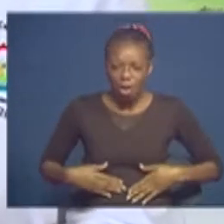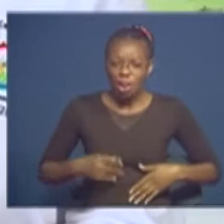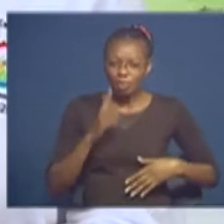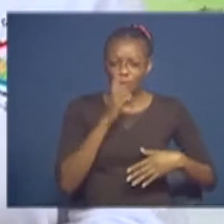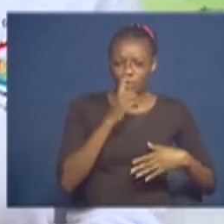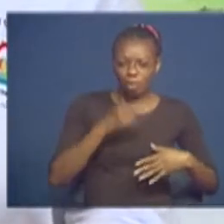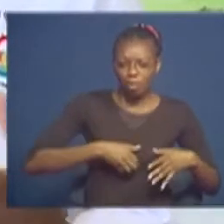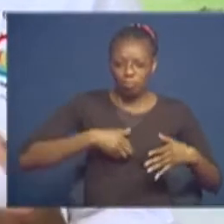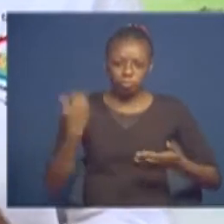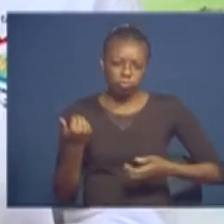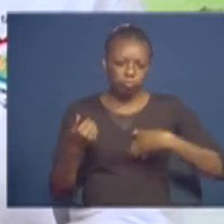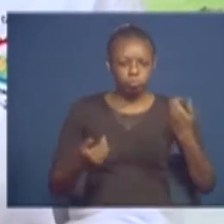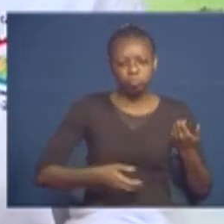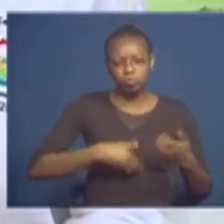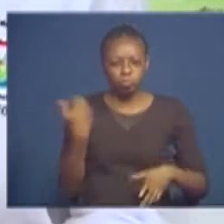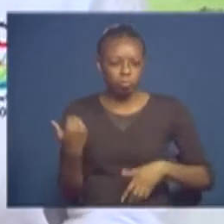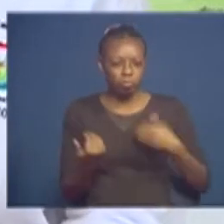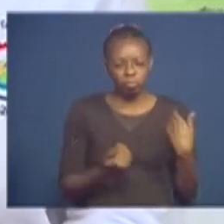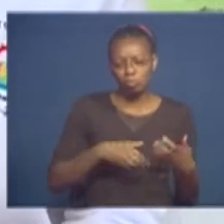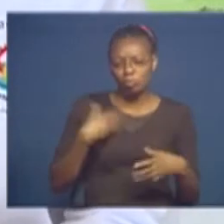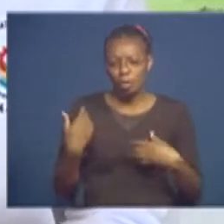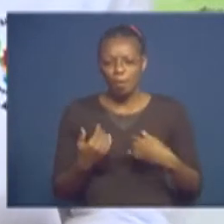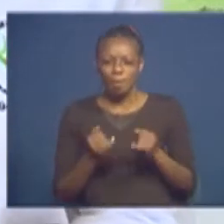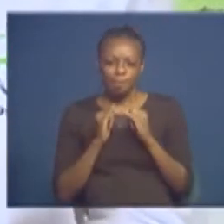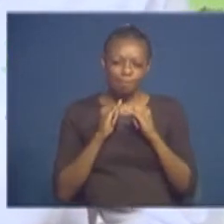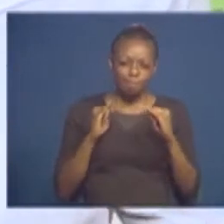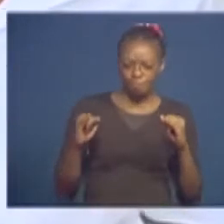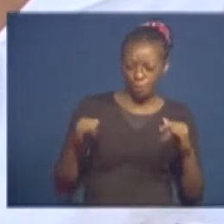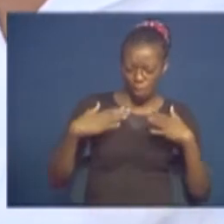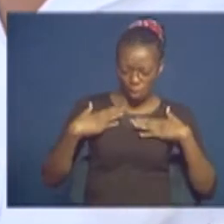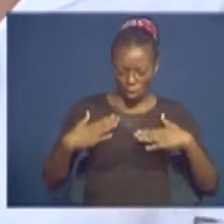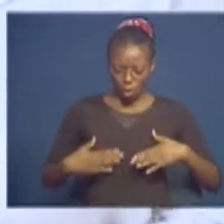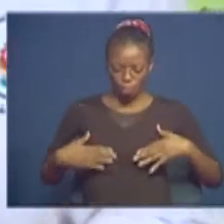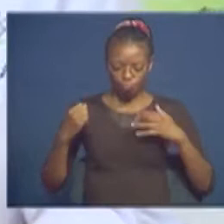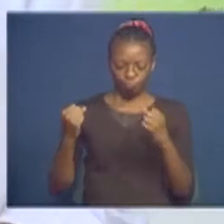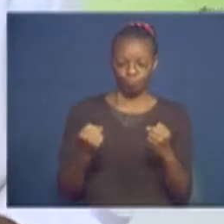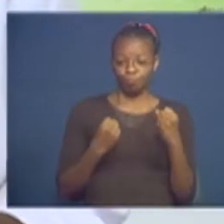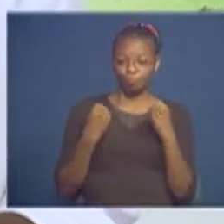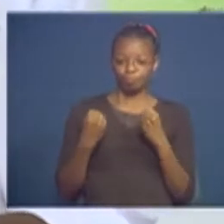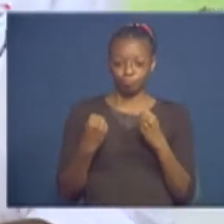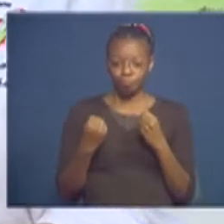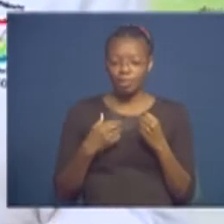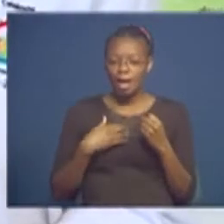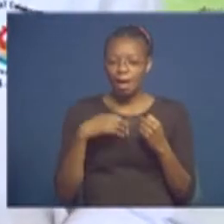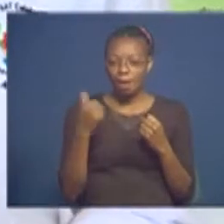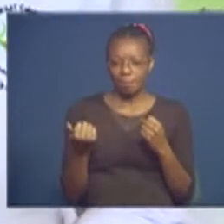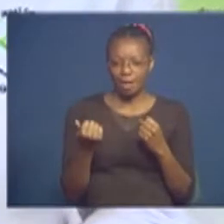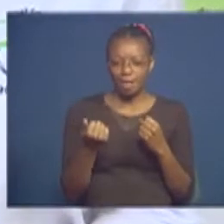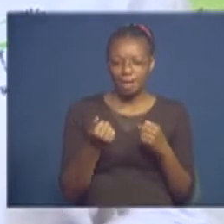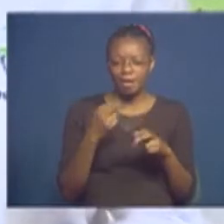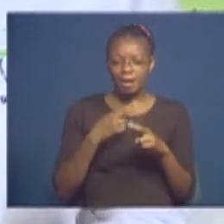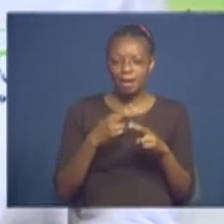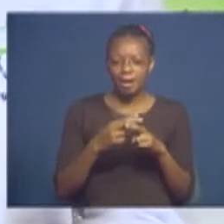na kupatia watu afya bora. Mboga ingine ambayo tunahimiza ni